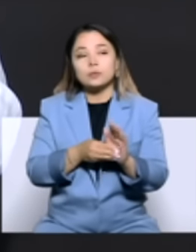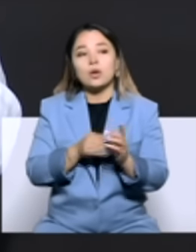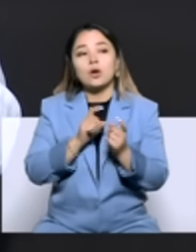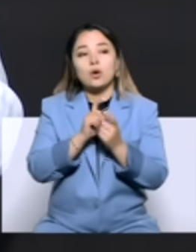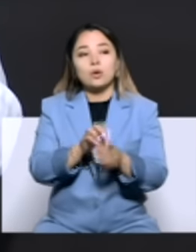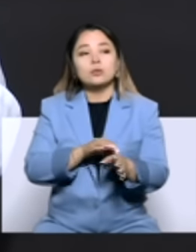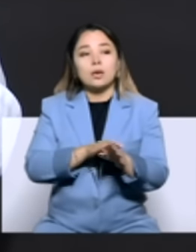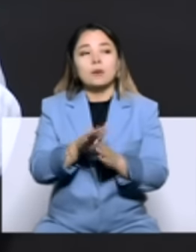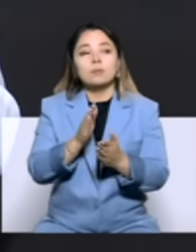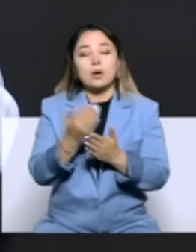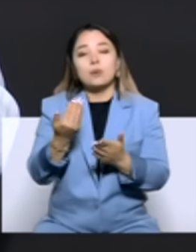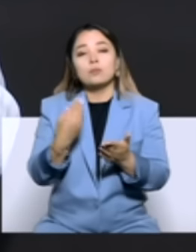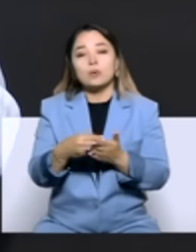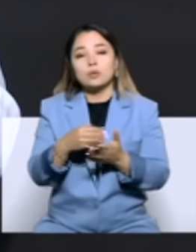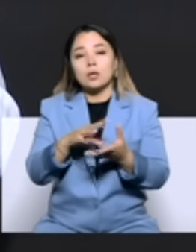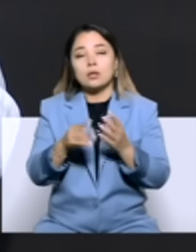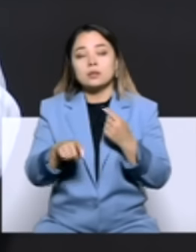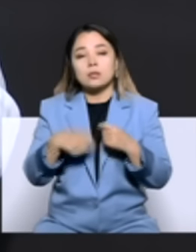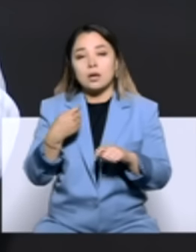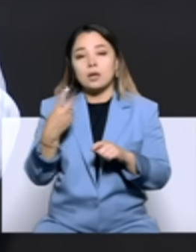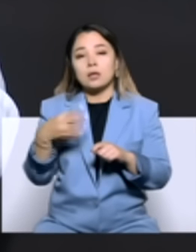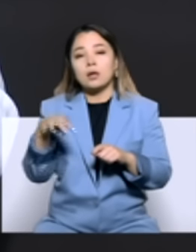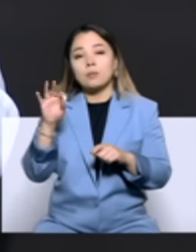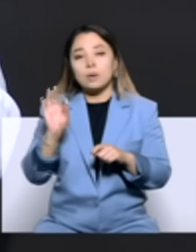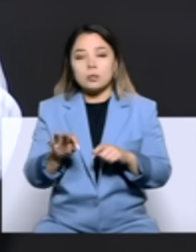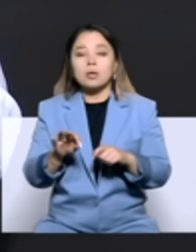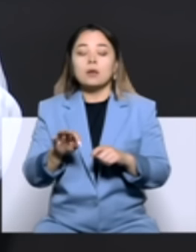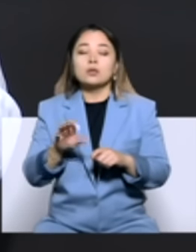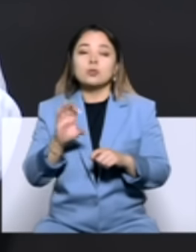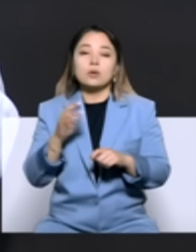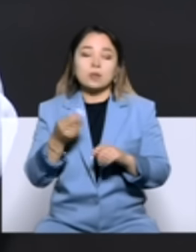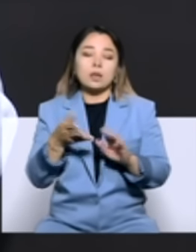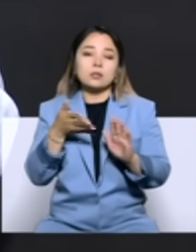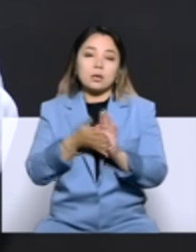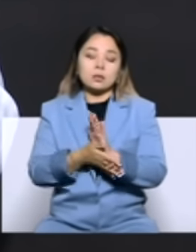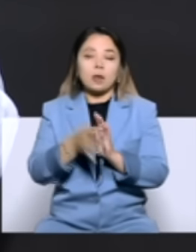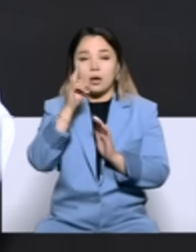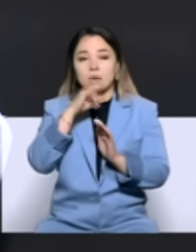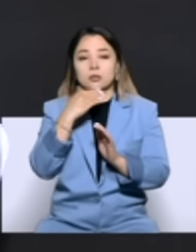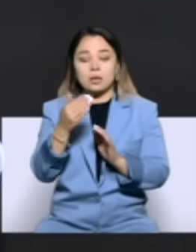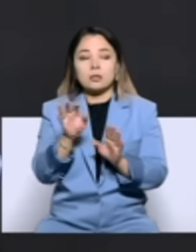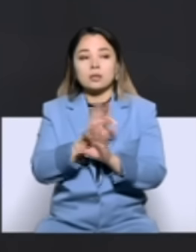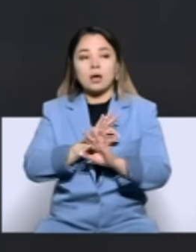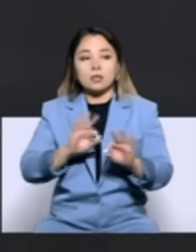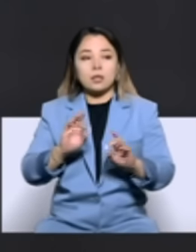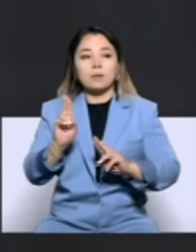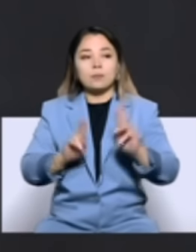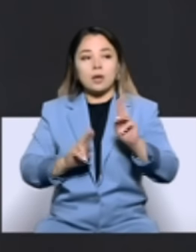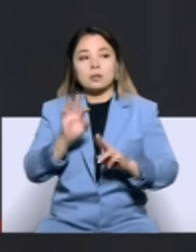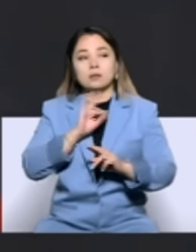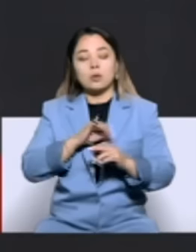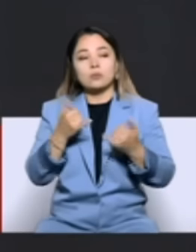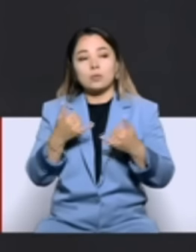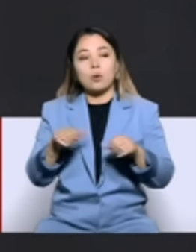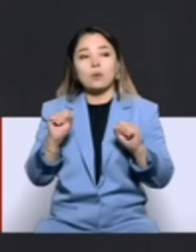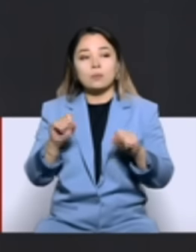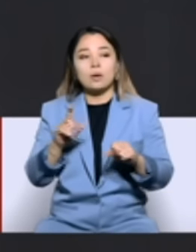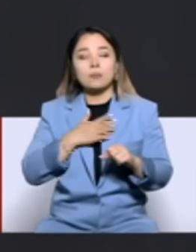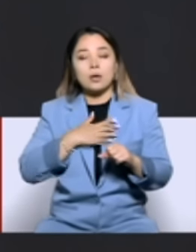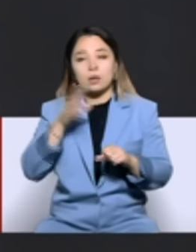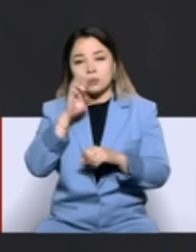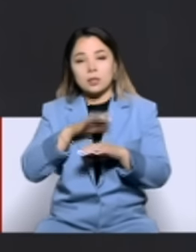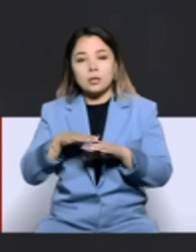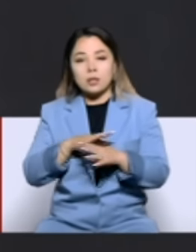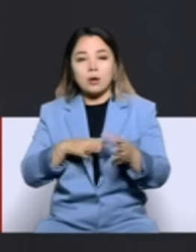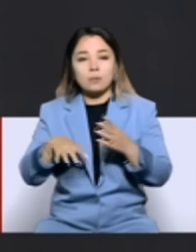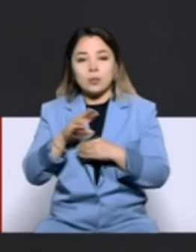күрес. Бұл бюджеттік шығындарының 40%-ын әлеуметтік салаға жұмсайтын Қазақстан үшін тамаша тәсіл деп тамсануға болар еді. Бірақ біздің елде бұның